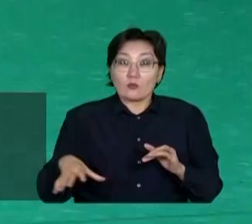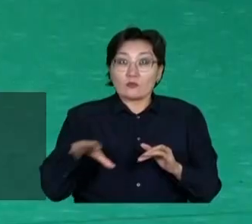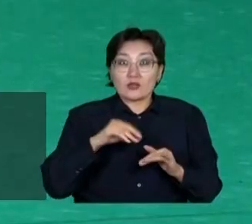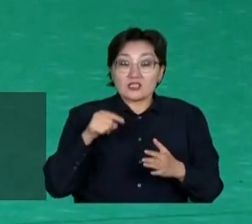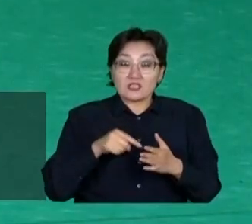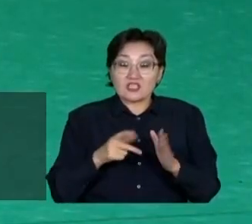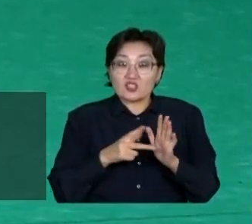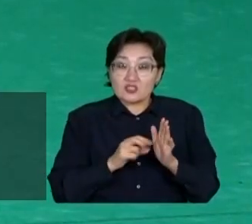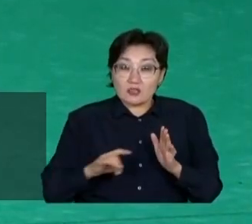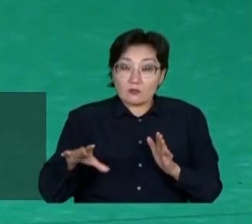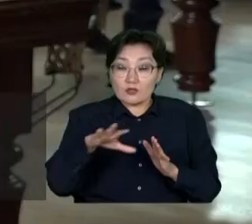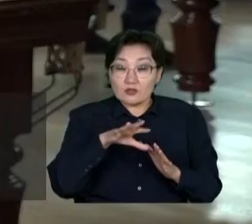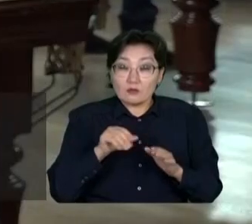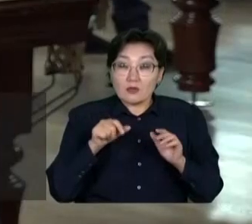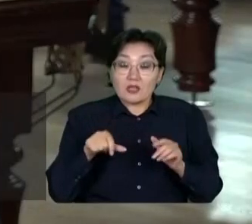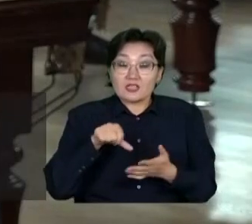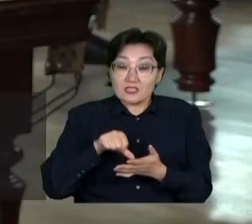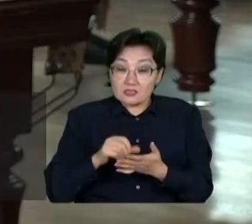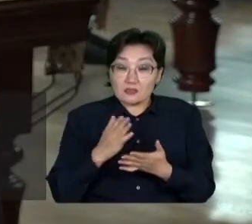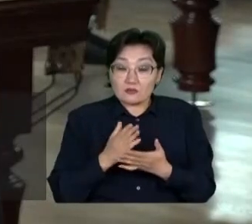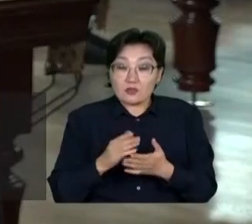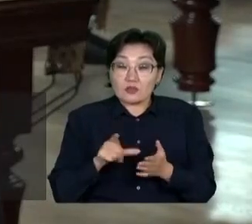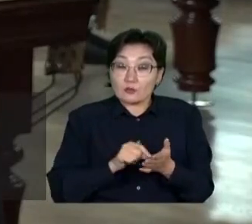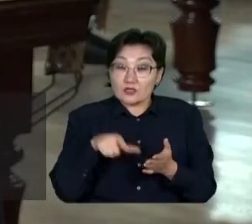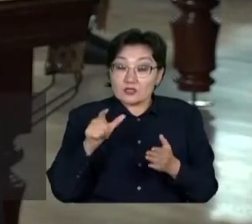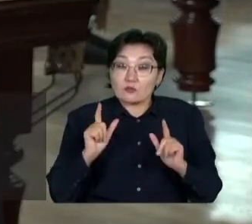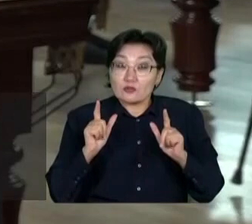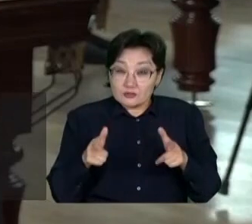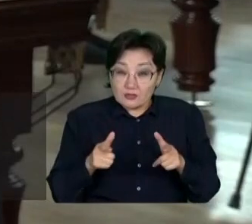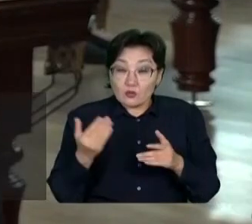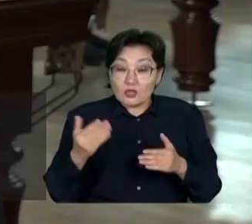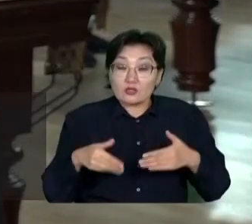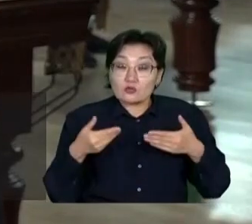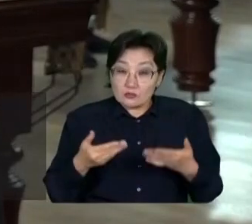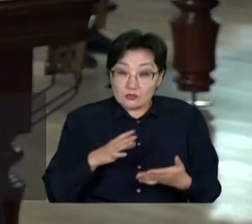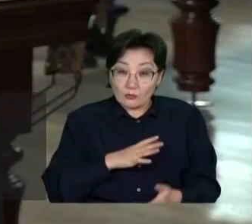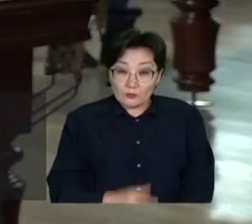қаланың назарын осыған аударып отырмыз. Ардагерлер қолдады, ардагерлердің ұсынысы болды.